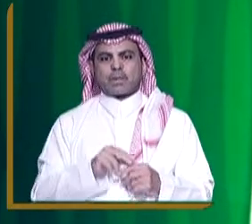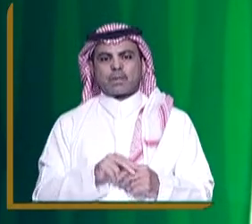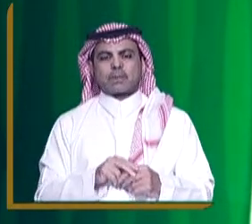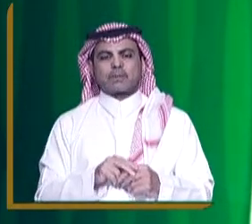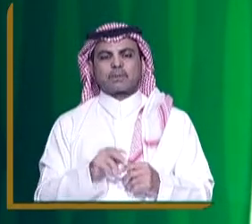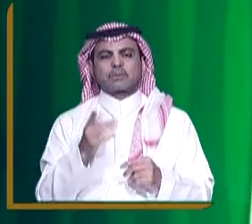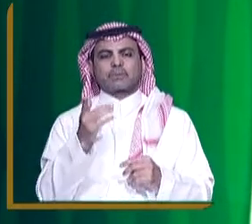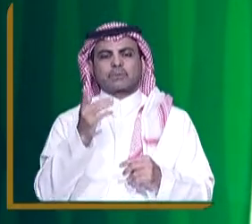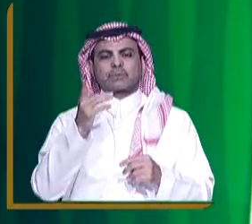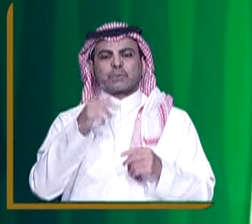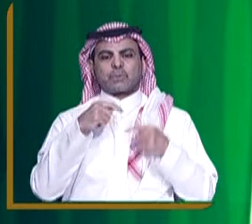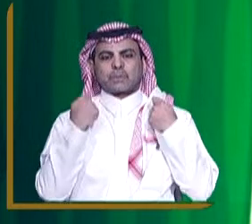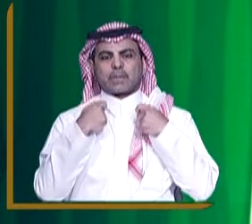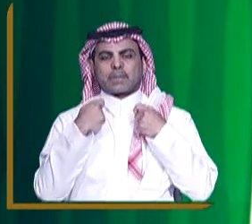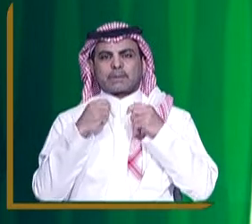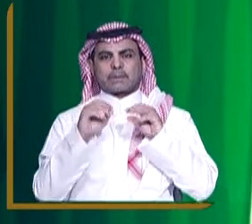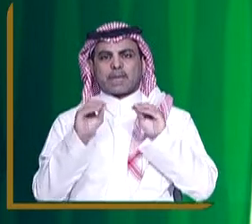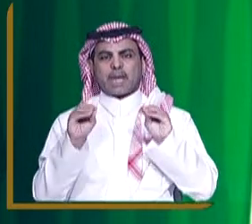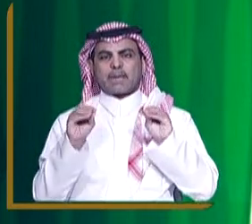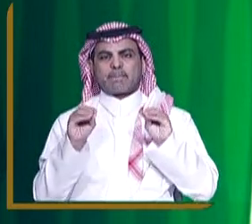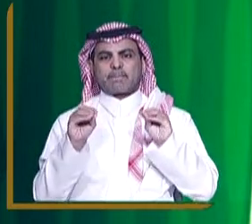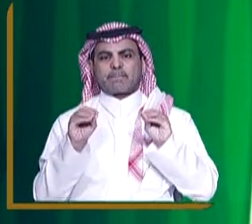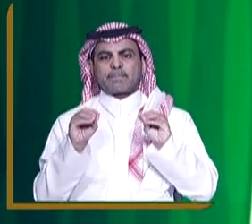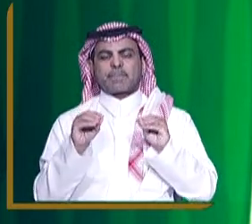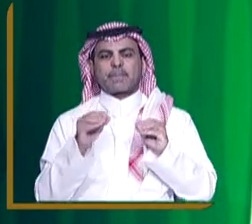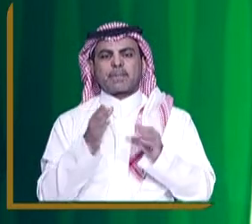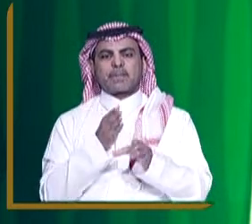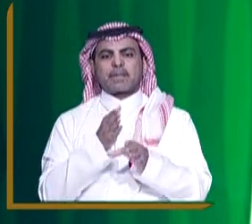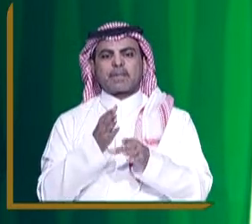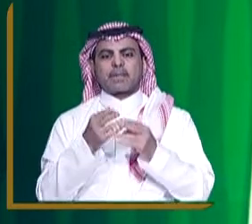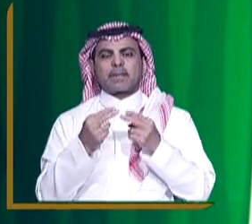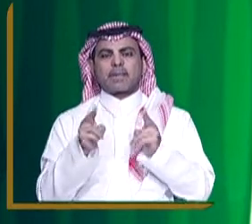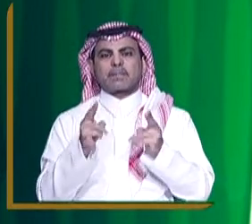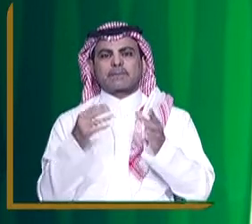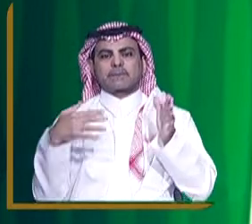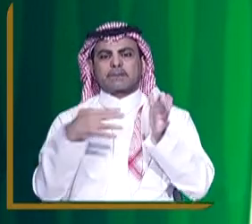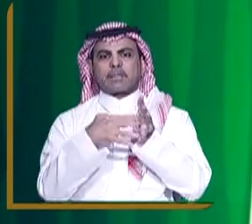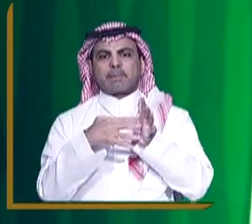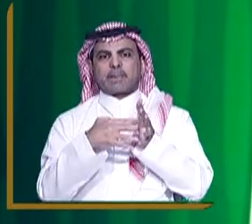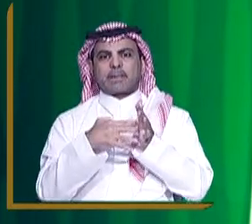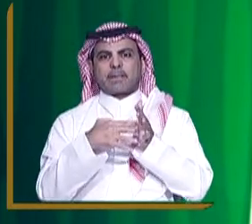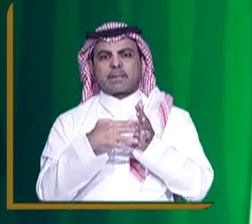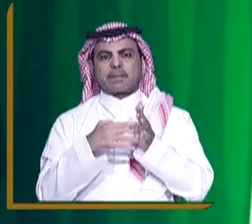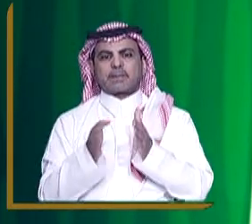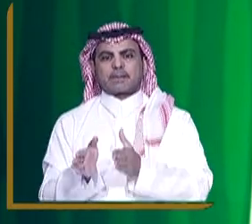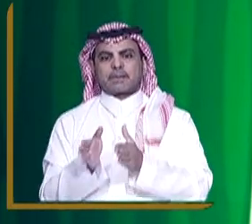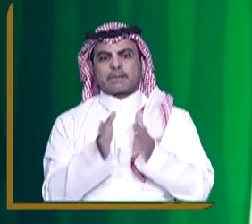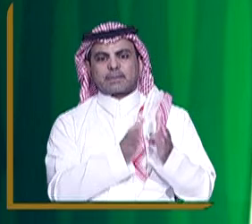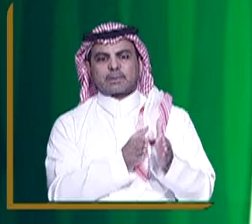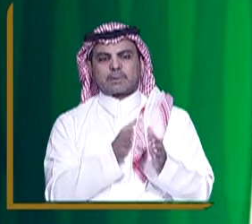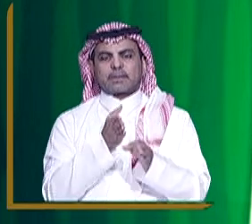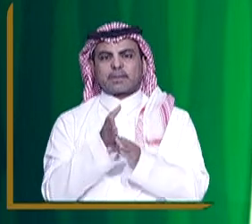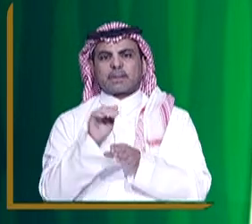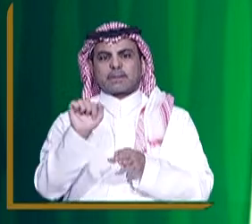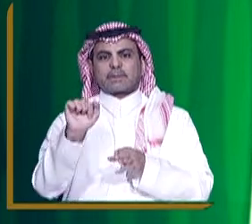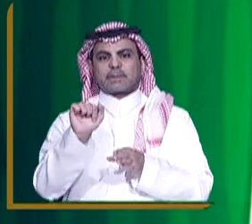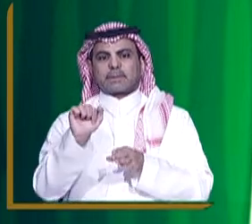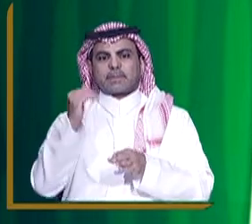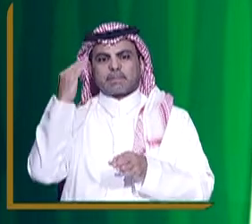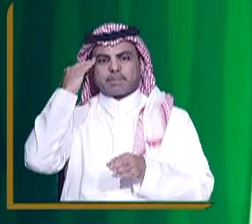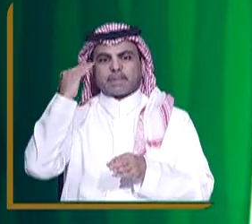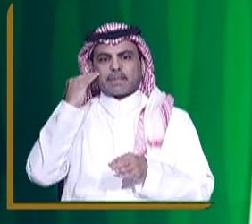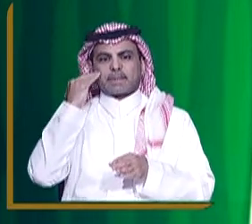هو توجه الوزارة حول قبول في الجامعة وخاصة لقسم